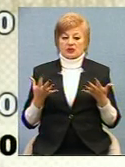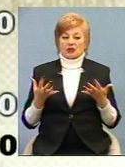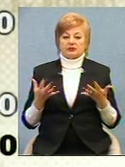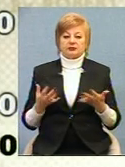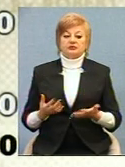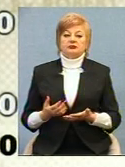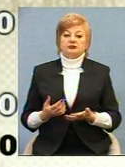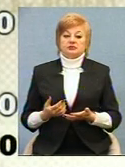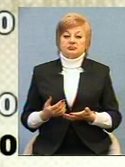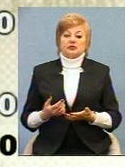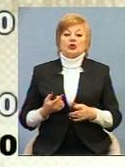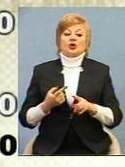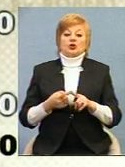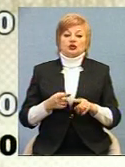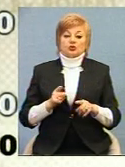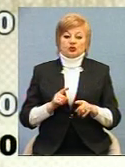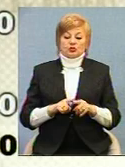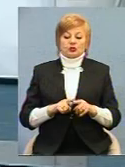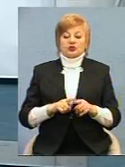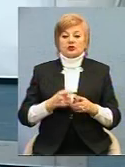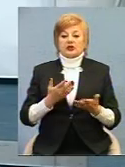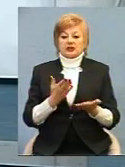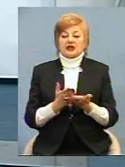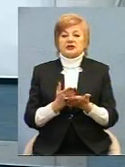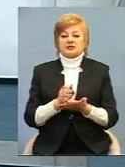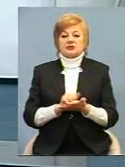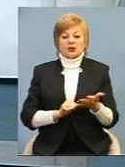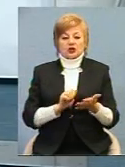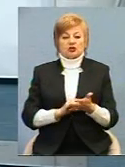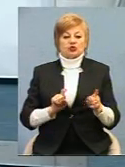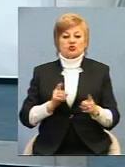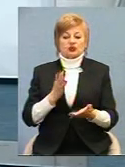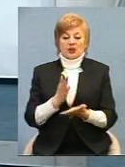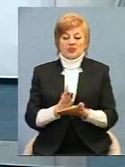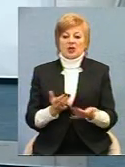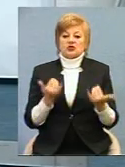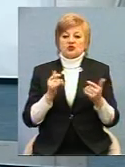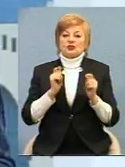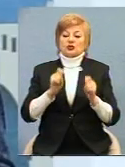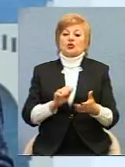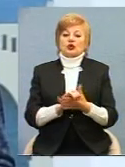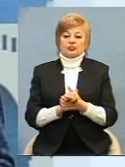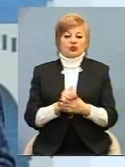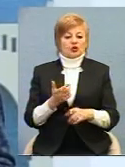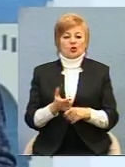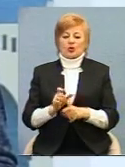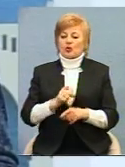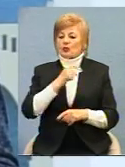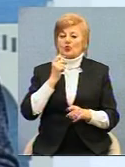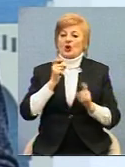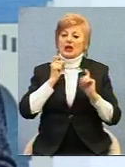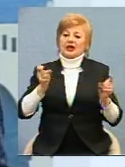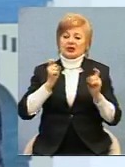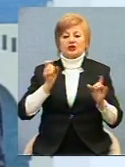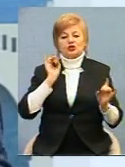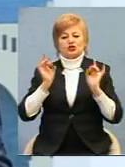Ясне. Тут радше контраргумент на те, що маємо сьогодні і що не дає миру. Сьогодні маємо дуже багато крику,